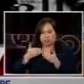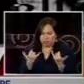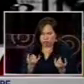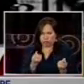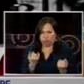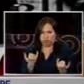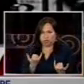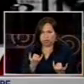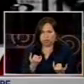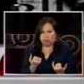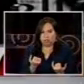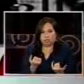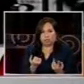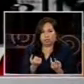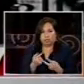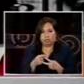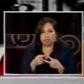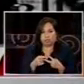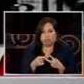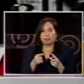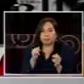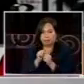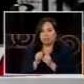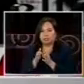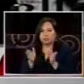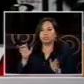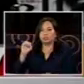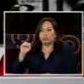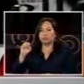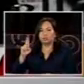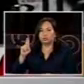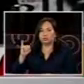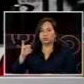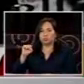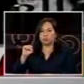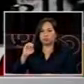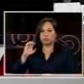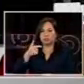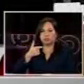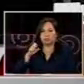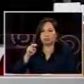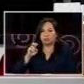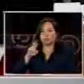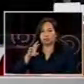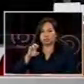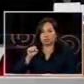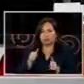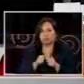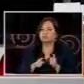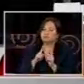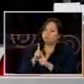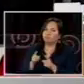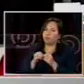at hindi lang political process, kundi sui generis pa. Ang palagi ho matimbang sa aking perspektiba